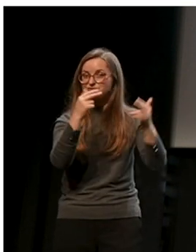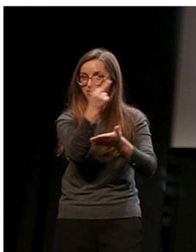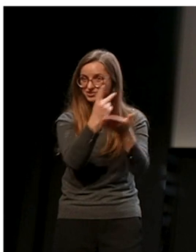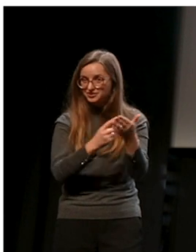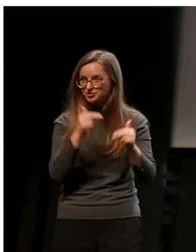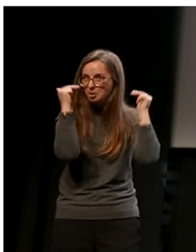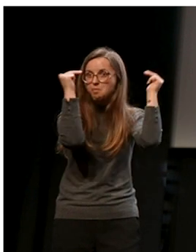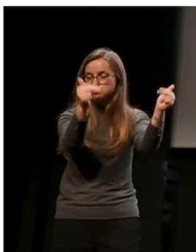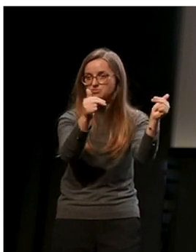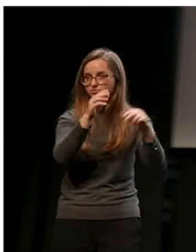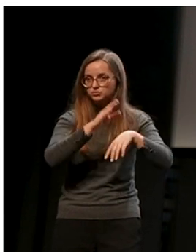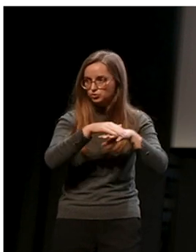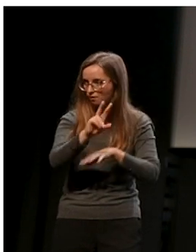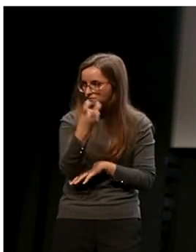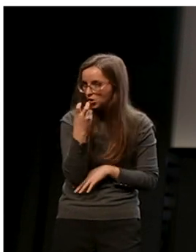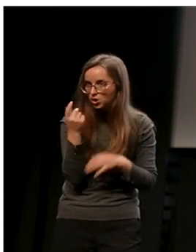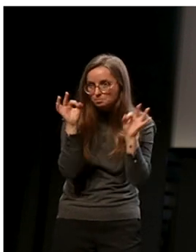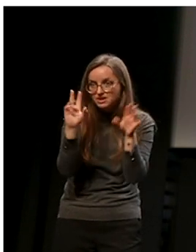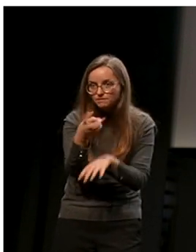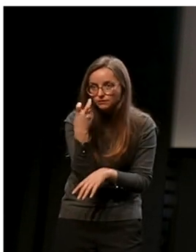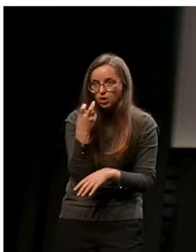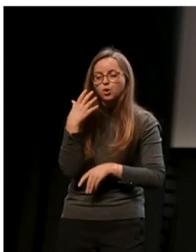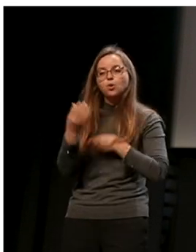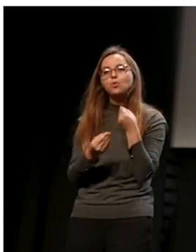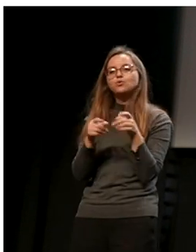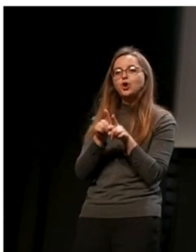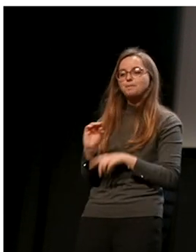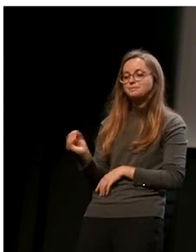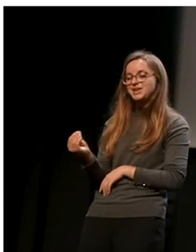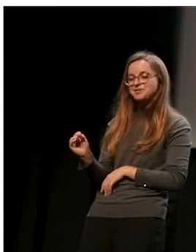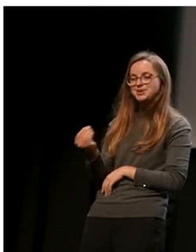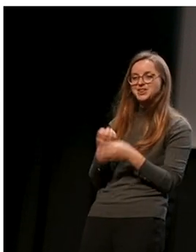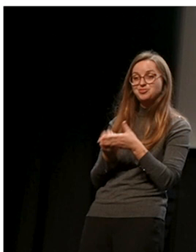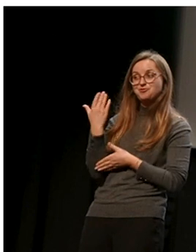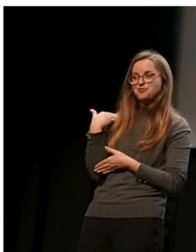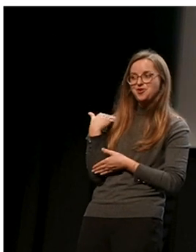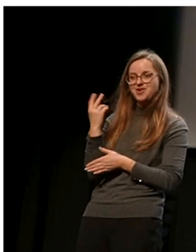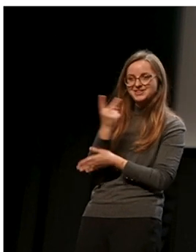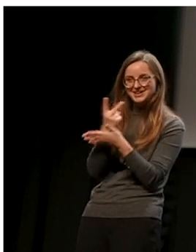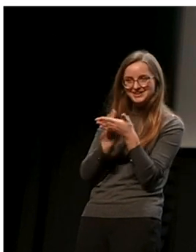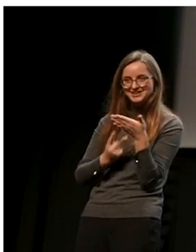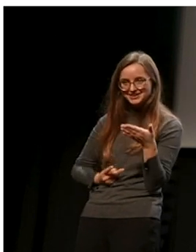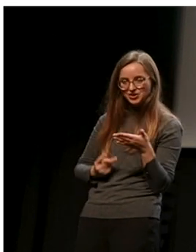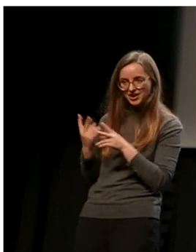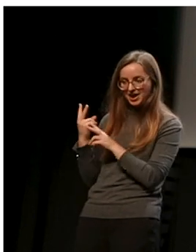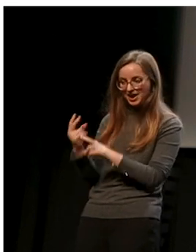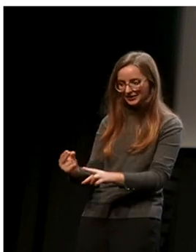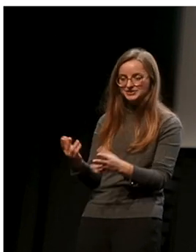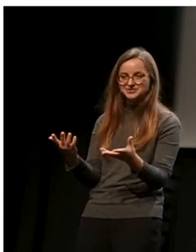avec des bébés, en fait, qui vont arriver sur le marché du travail, et des éditeurs qui vont préférer faire